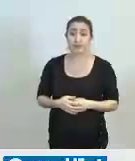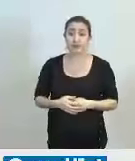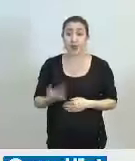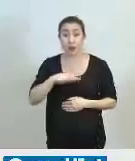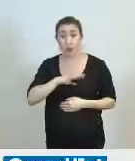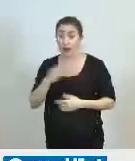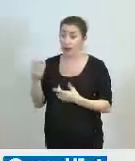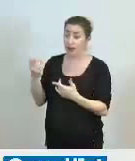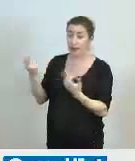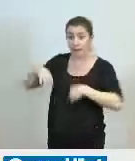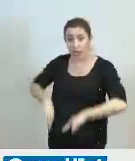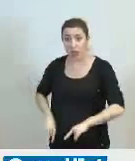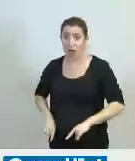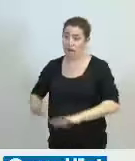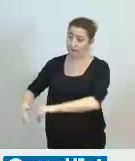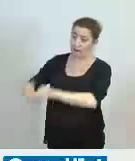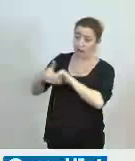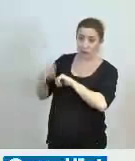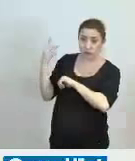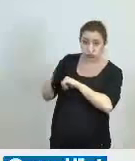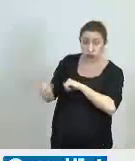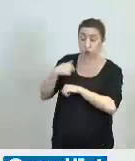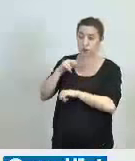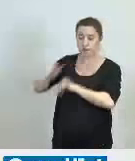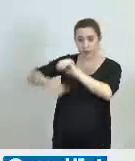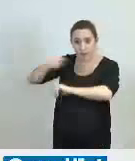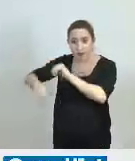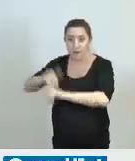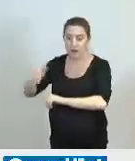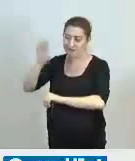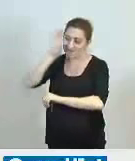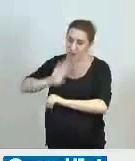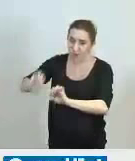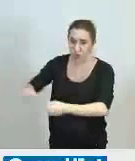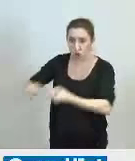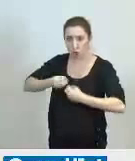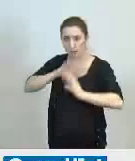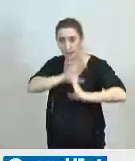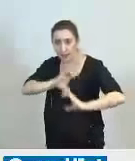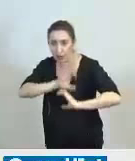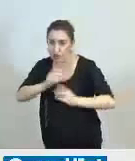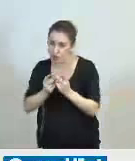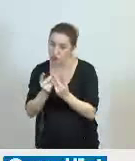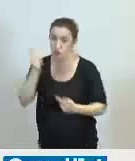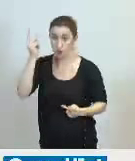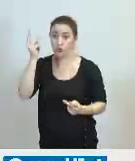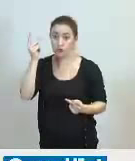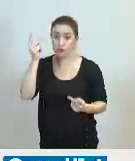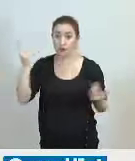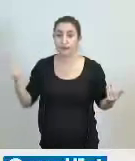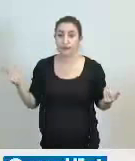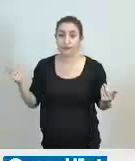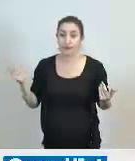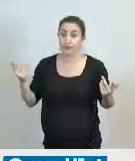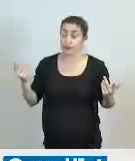l'État, auquel nous demanderons, comme l'a dit le Président, des possibilités d'expérimentation, doivent nous permettre d'être encore une fois en réaction, en